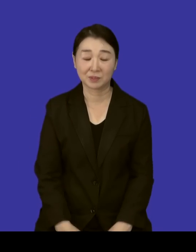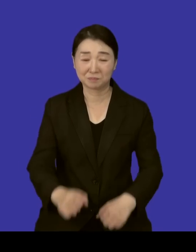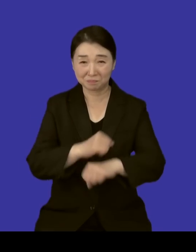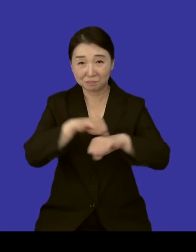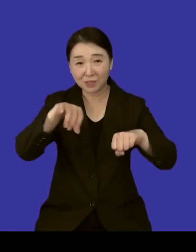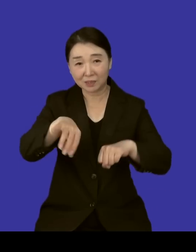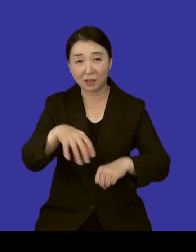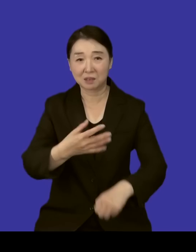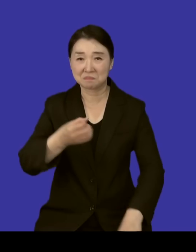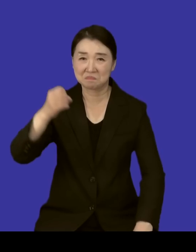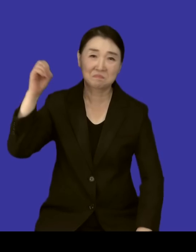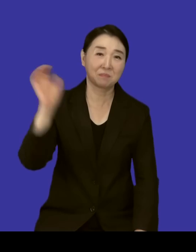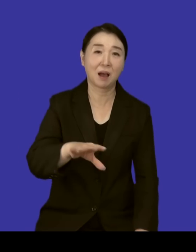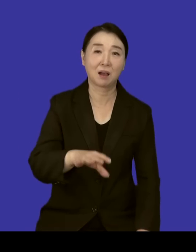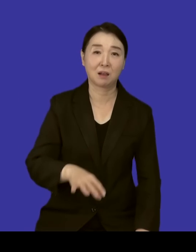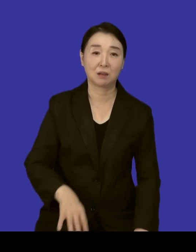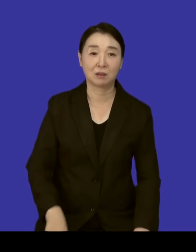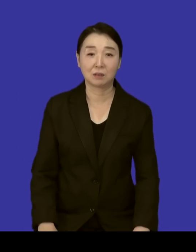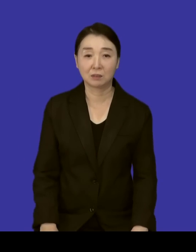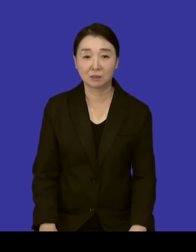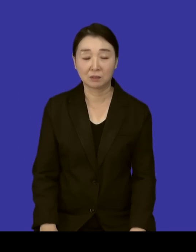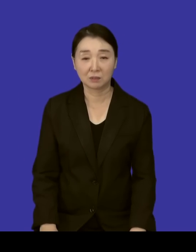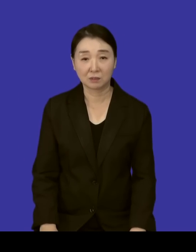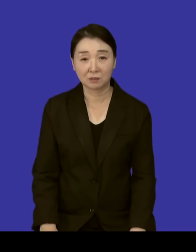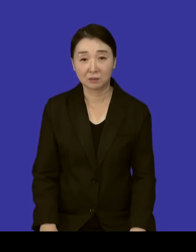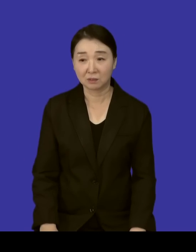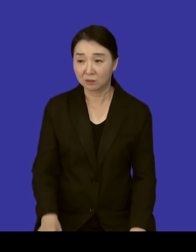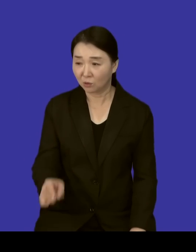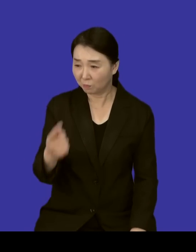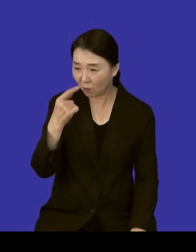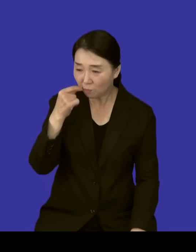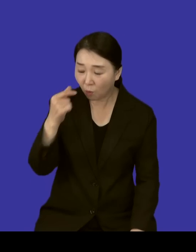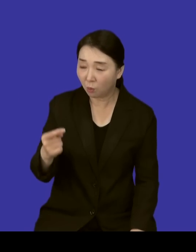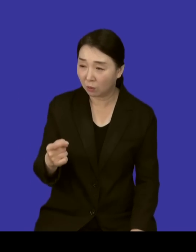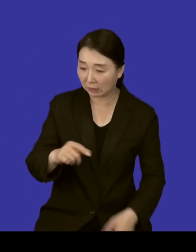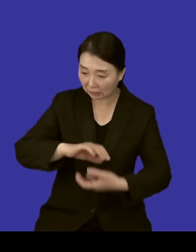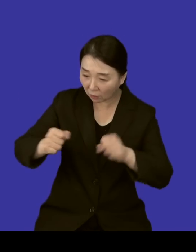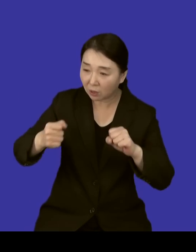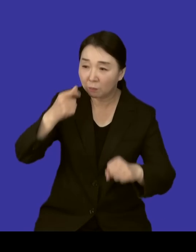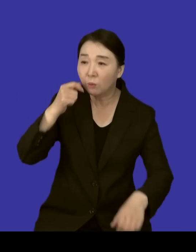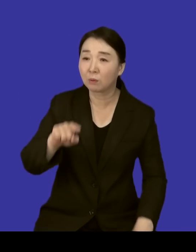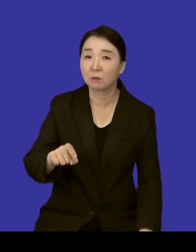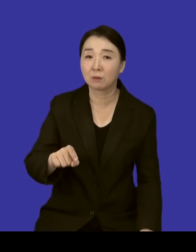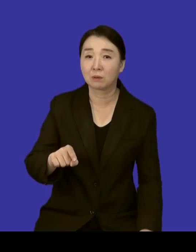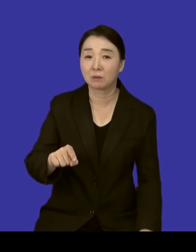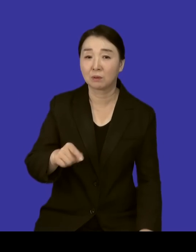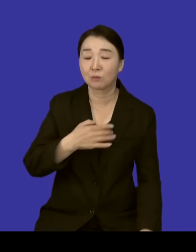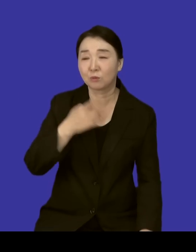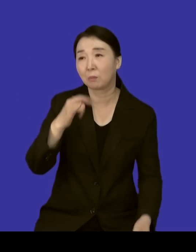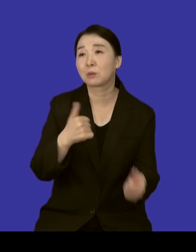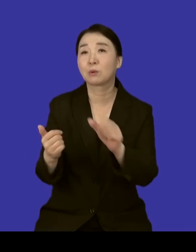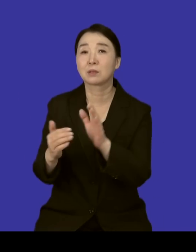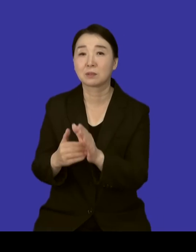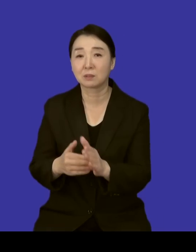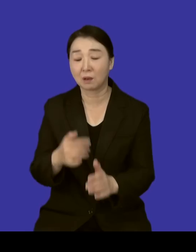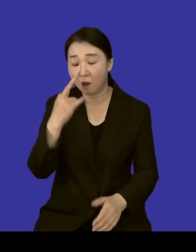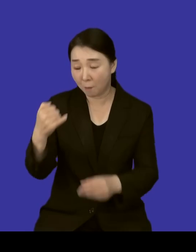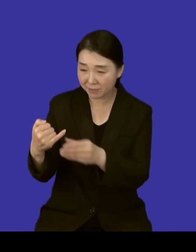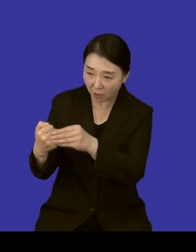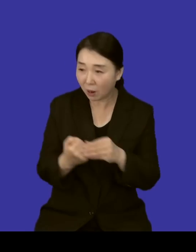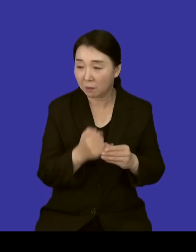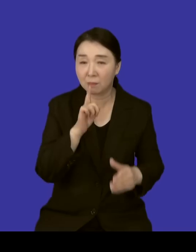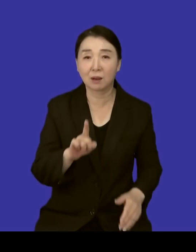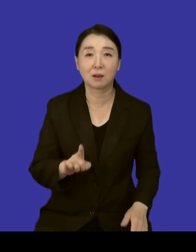마당에다 배운 게 없어서 걸레 하나를 못 짠다고 우리 엄마 돌아가셨는데 말이야. 배운 게 없어서. 엄마 데려오라고